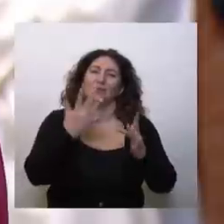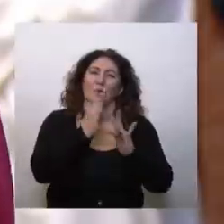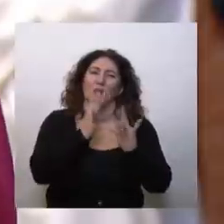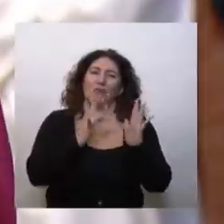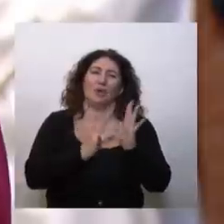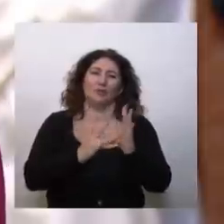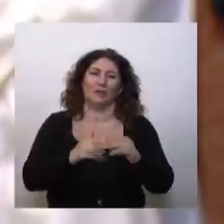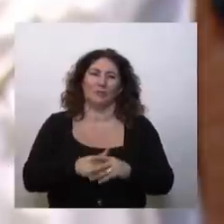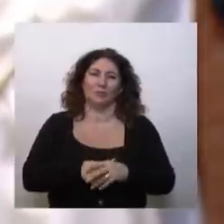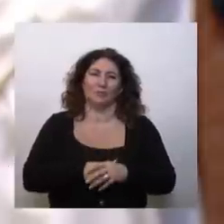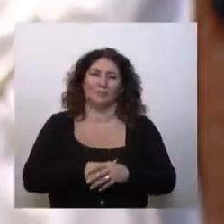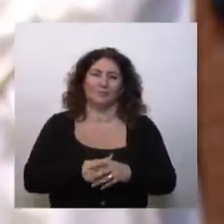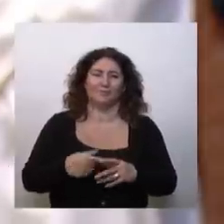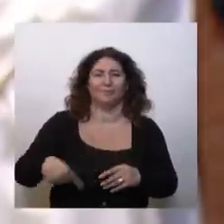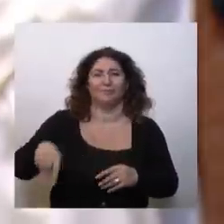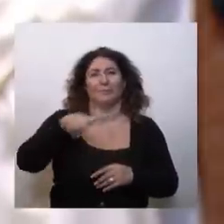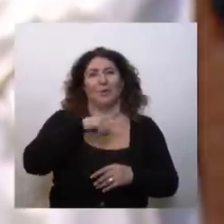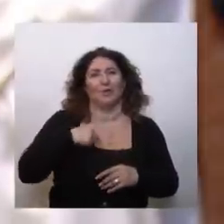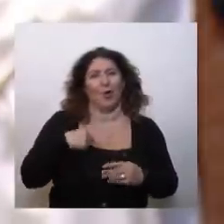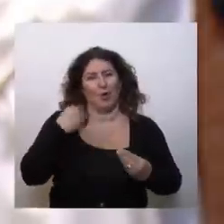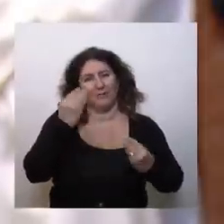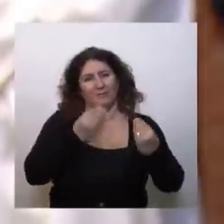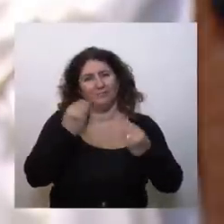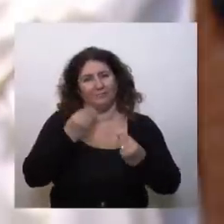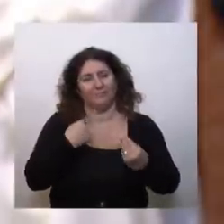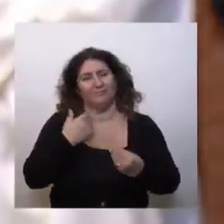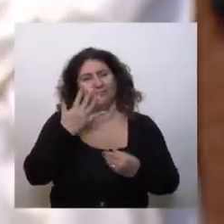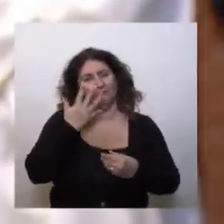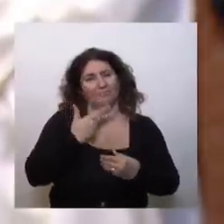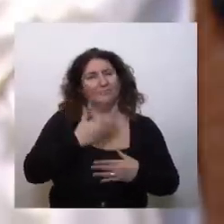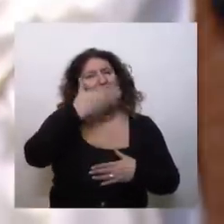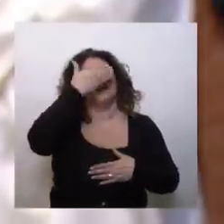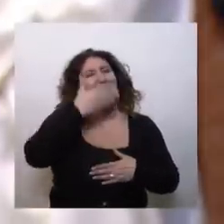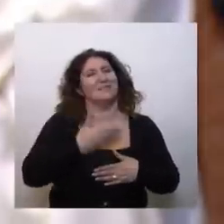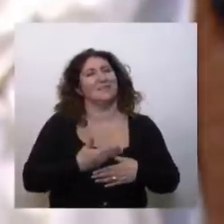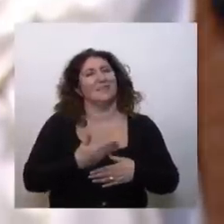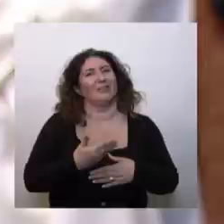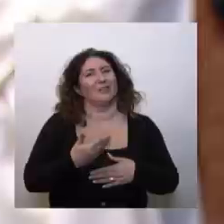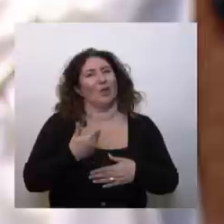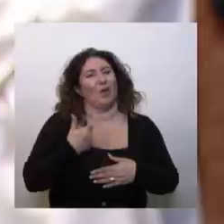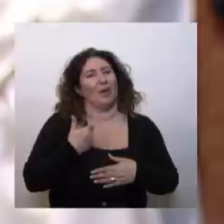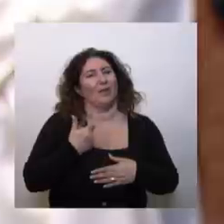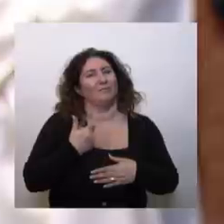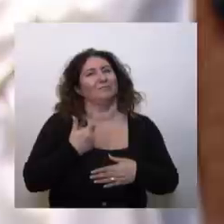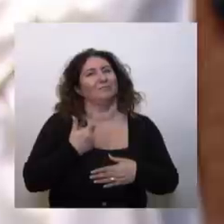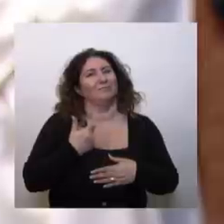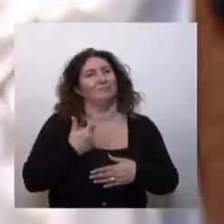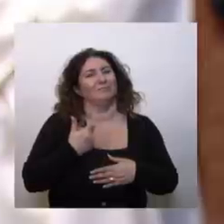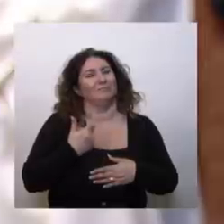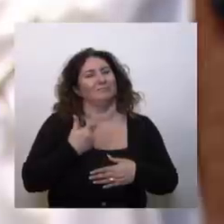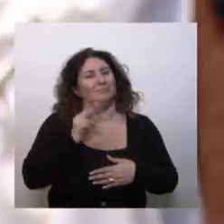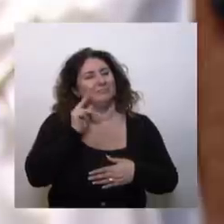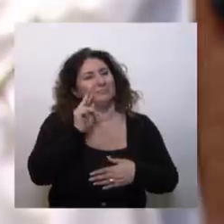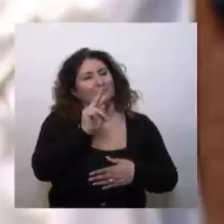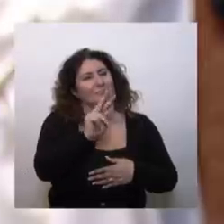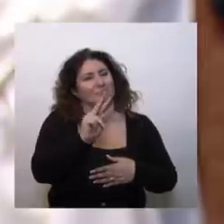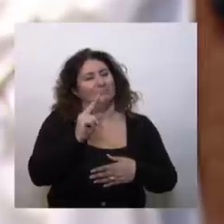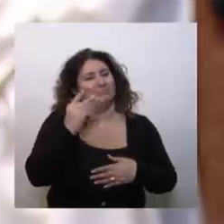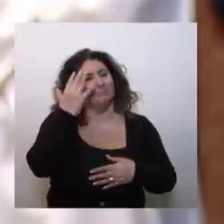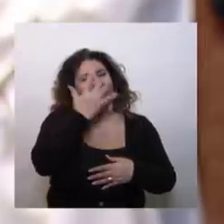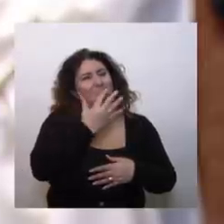Abbiamo voluto vivere davanti alla sindone la contemplazione del corpo di Gesù, ce l'hanno mostrato molte